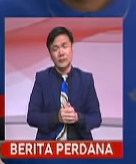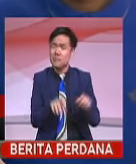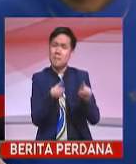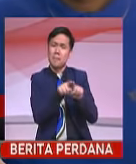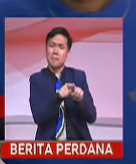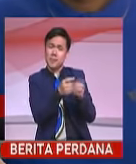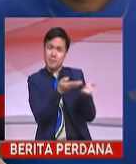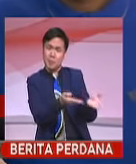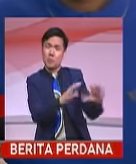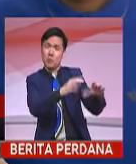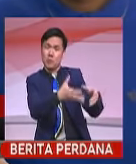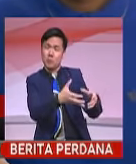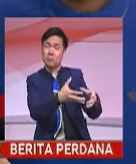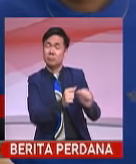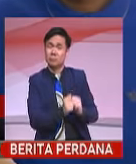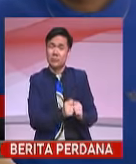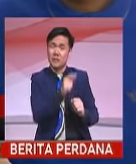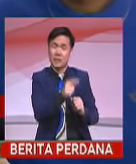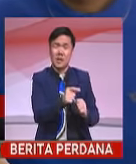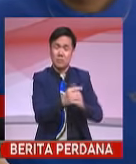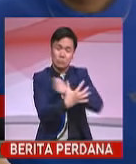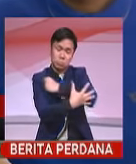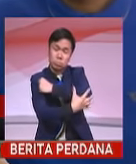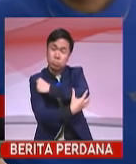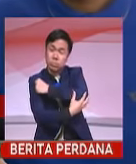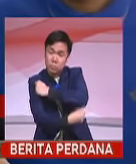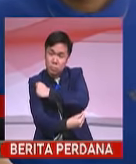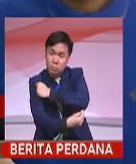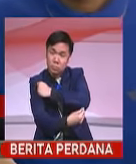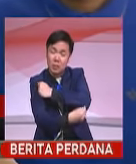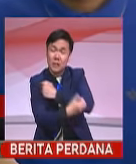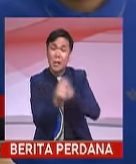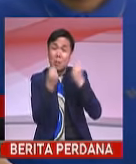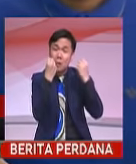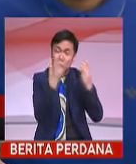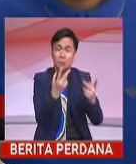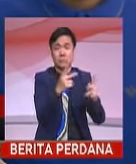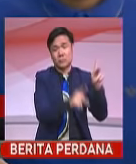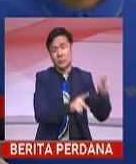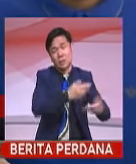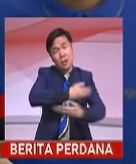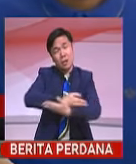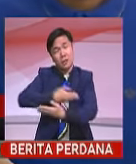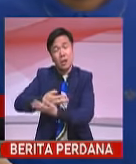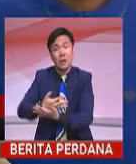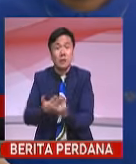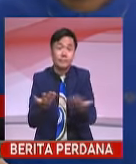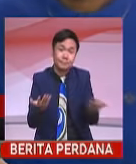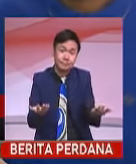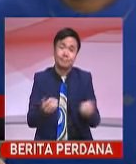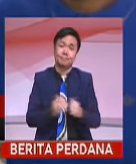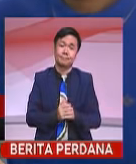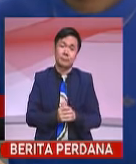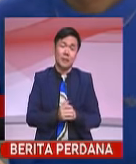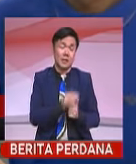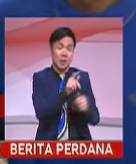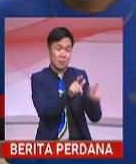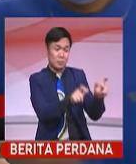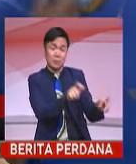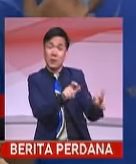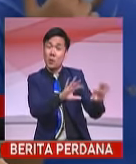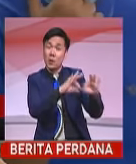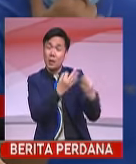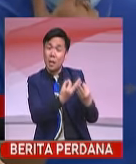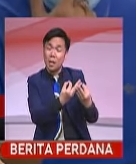kepada kumpulan ataupun golongan yang tidak berkemampuan yang mempunyai anak-anak yang ramai, menyebabkan mereka tidak mampu